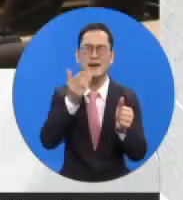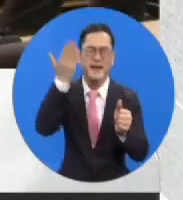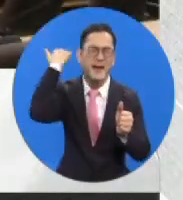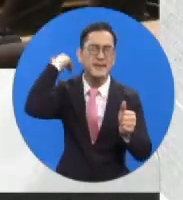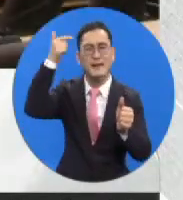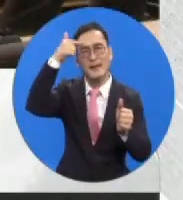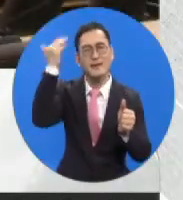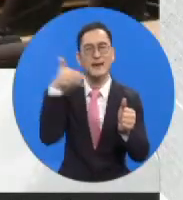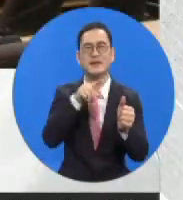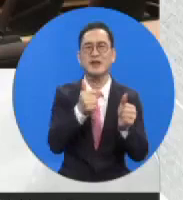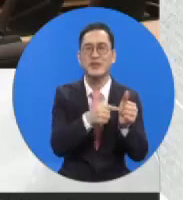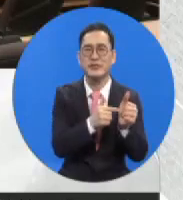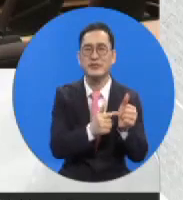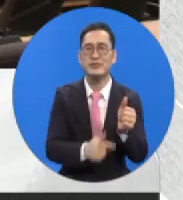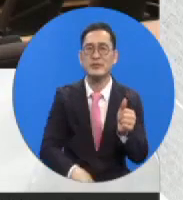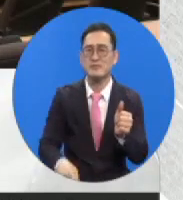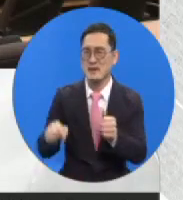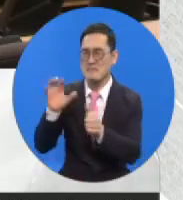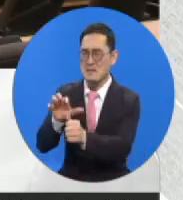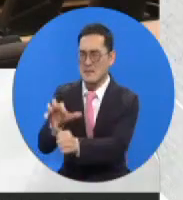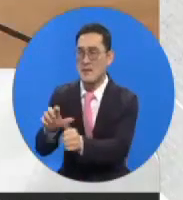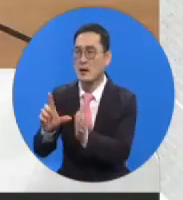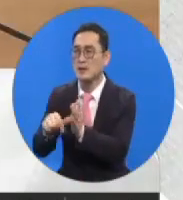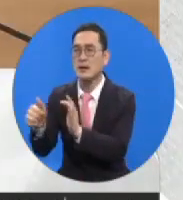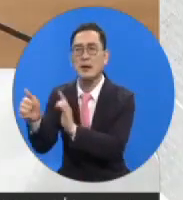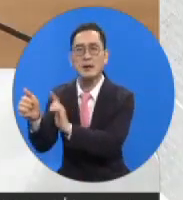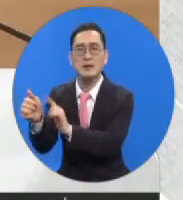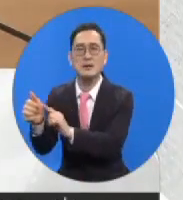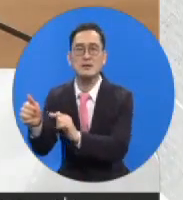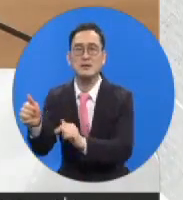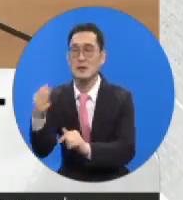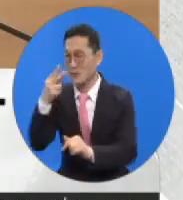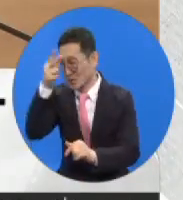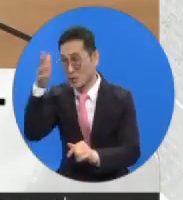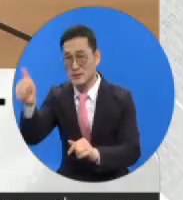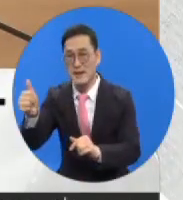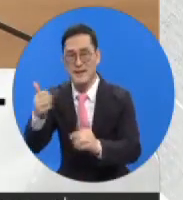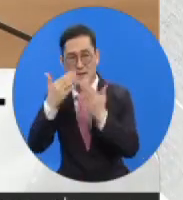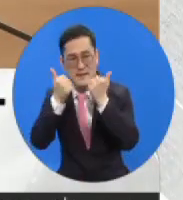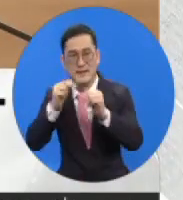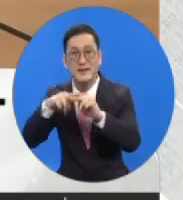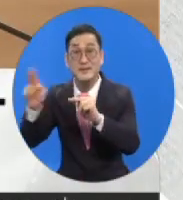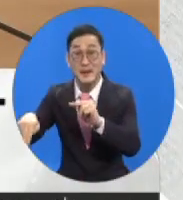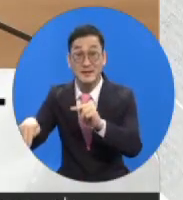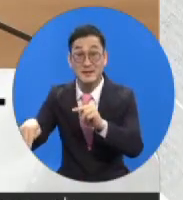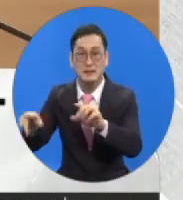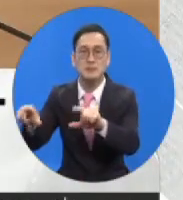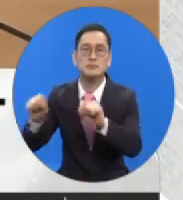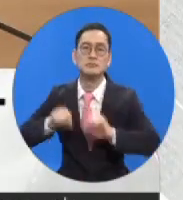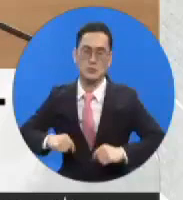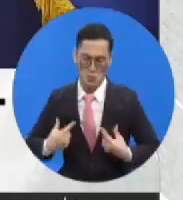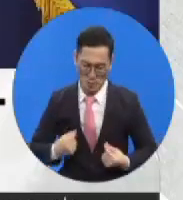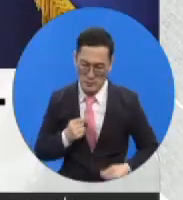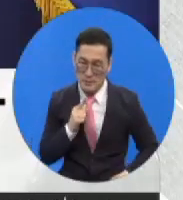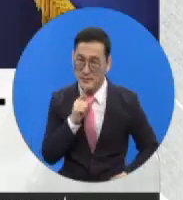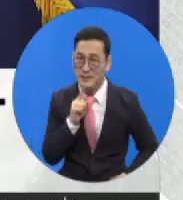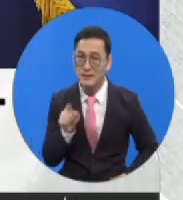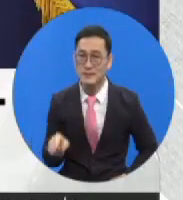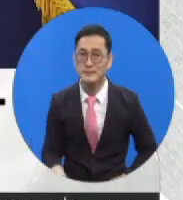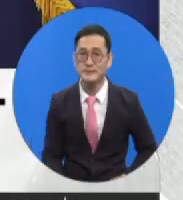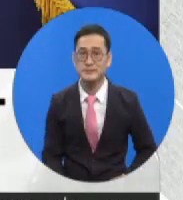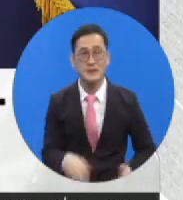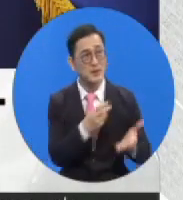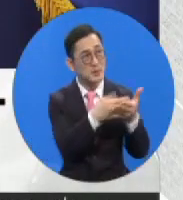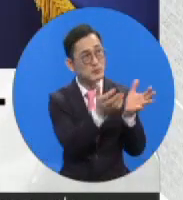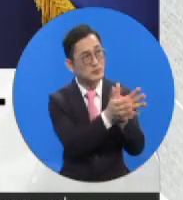발동에 대한 항의인 걸 분명히 했습니다. 결국은 어제 이제 윤석열 총장에게 했던 수사 지휘권은 위법하고 비상식적이다. 이거와